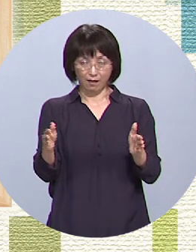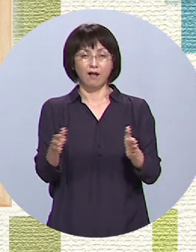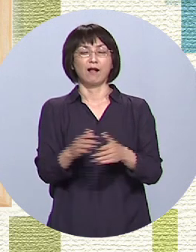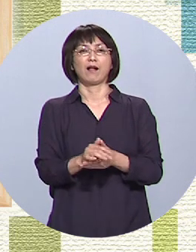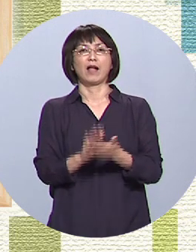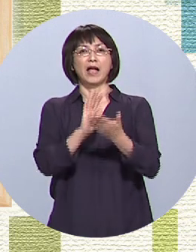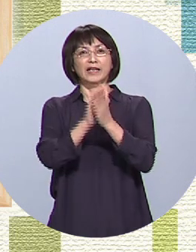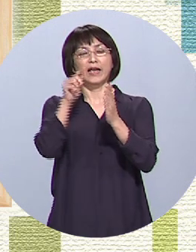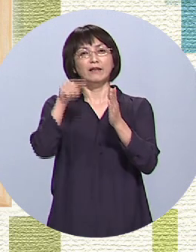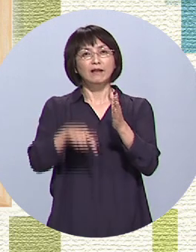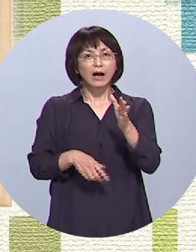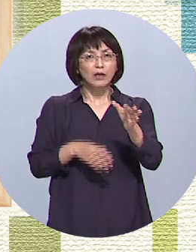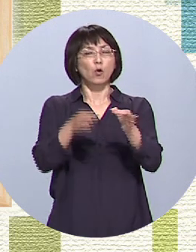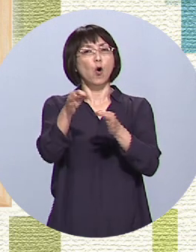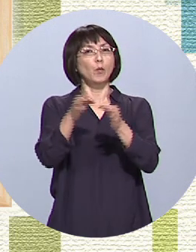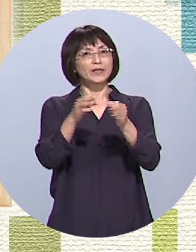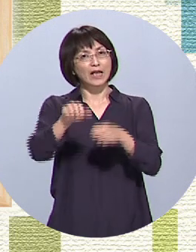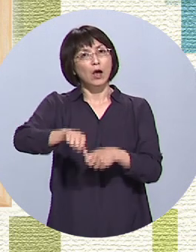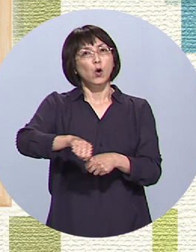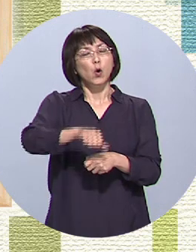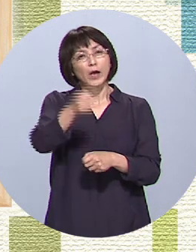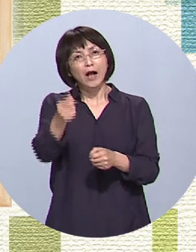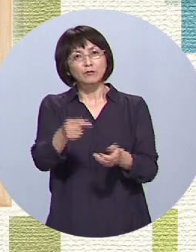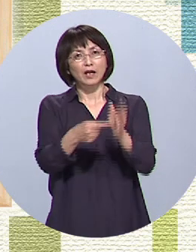500カ所近く、すごい。